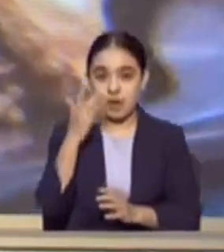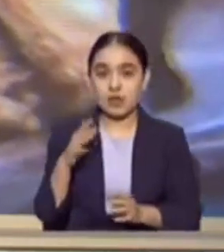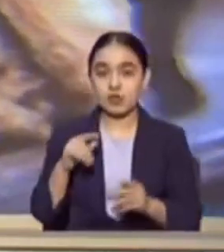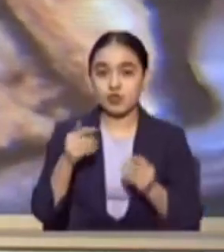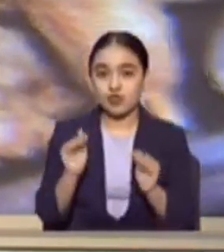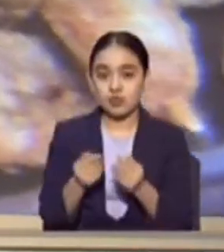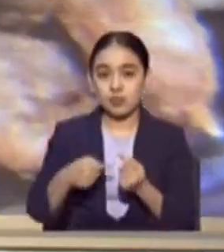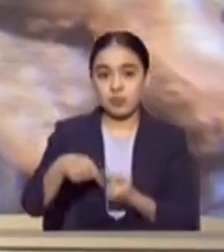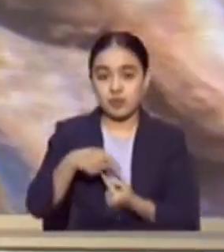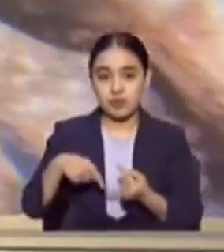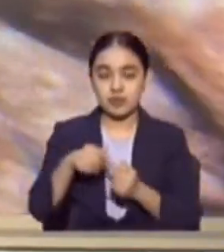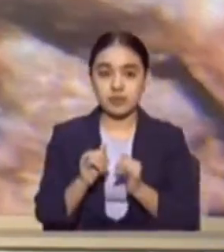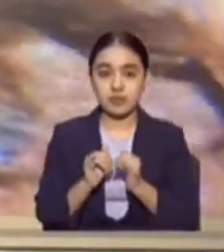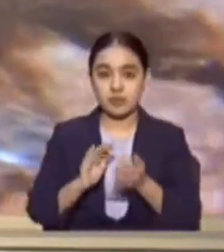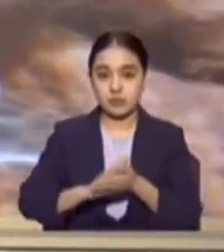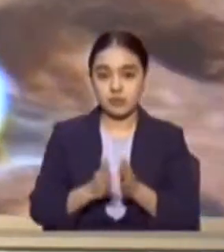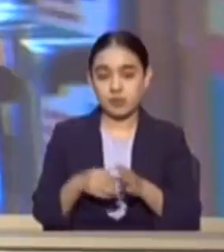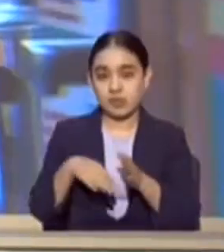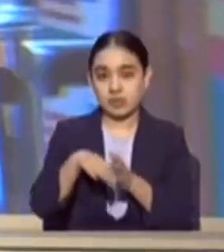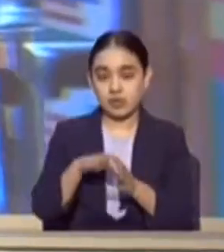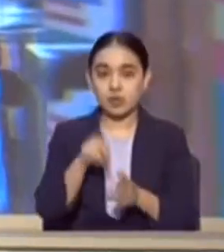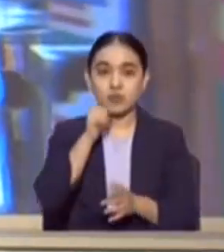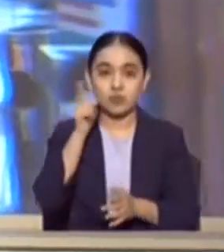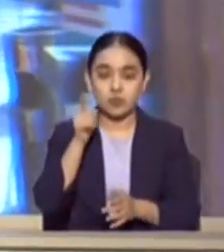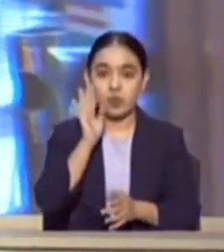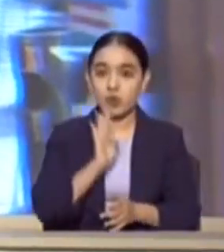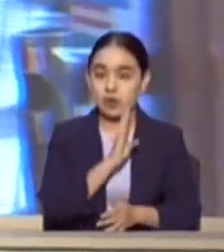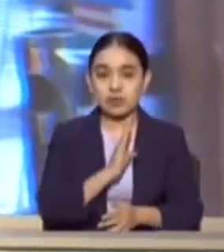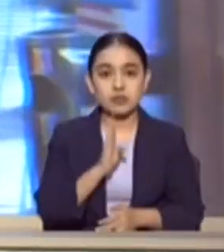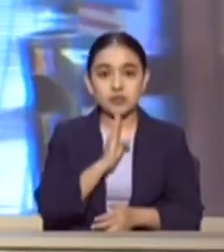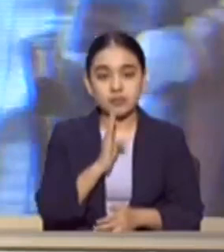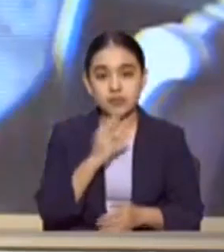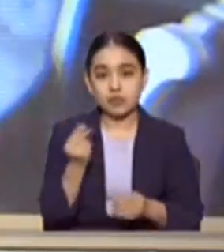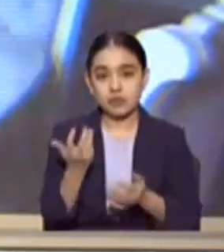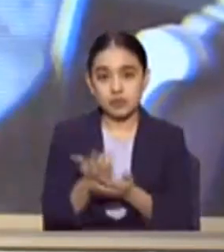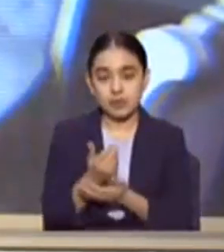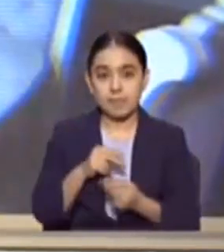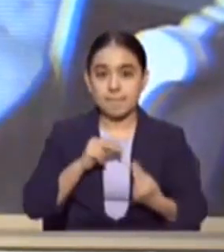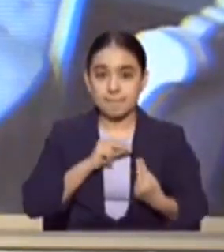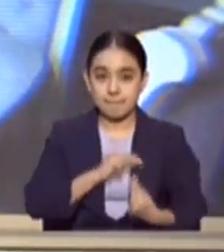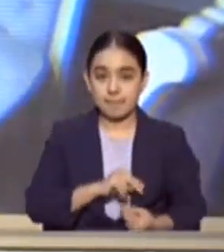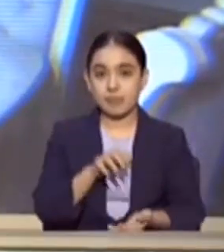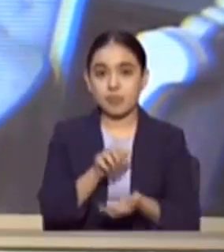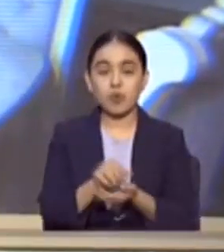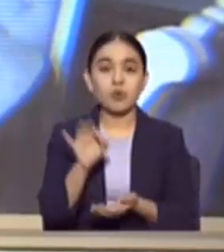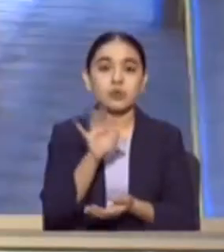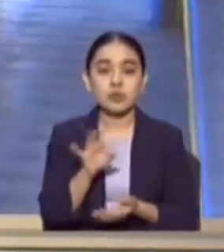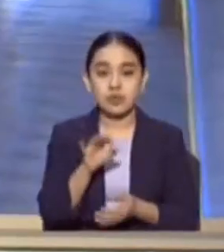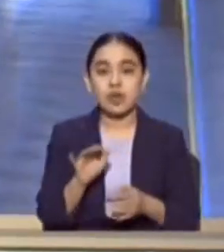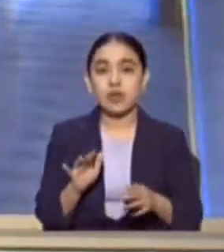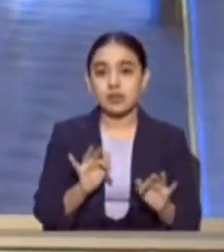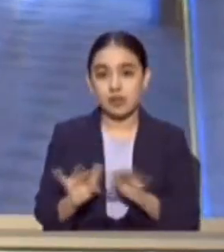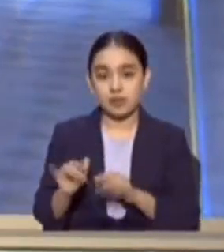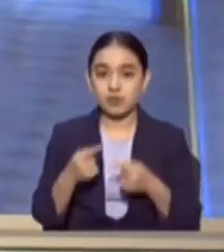kichik biznes va tadbirkorlik muhitini yanada yaxshilash, yoshlar va xotin-qizlarni daromadli mehnat bilan band qilish borasidagi